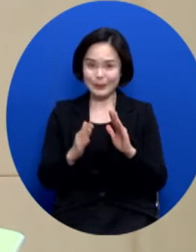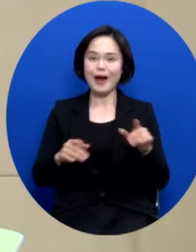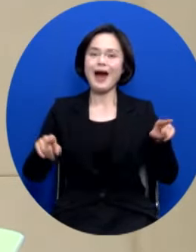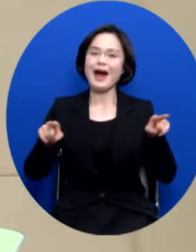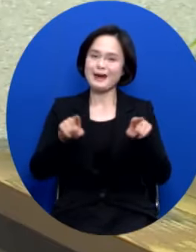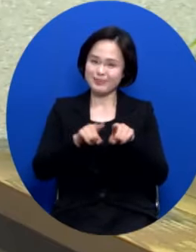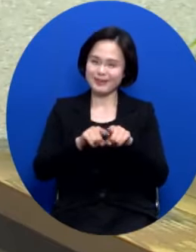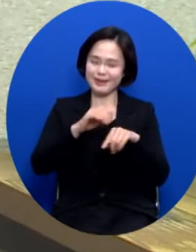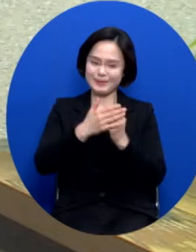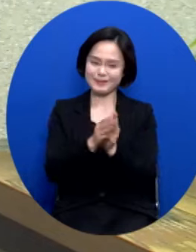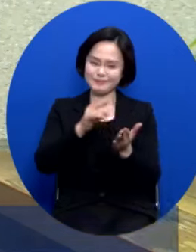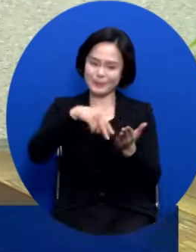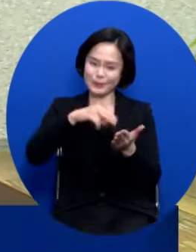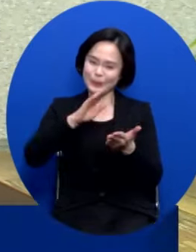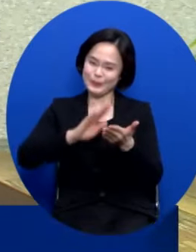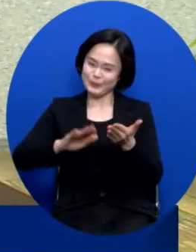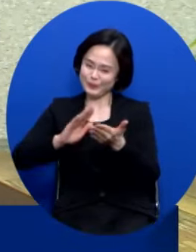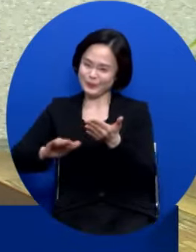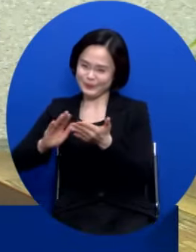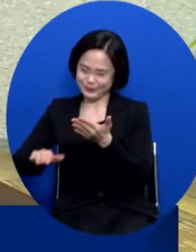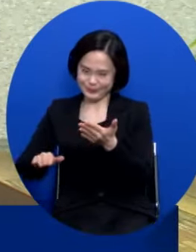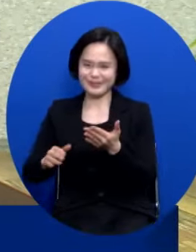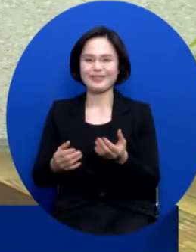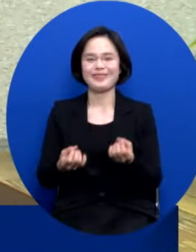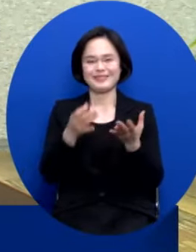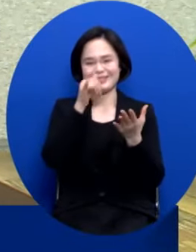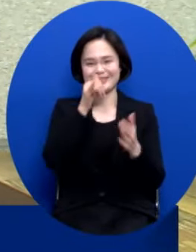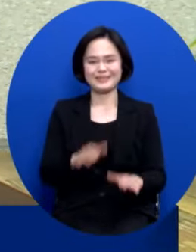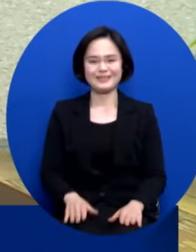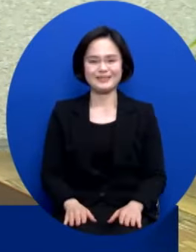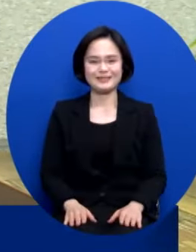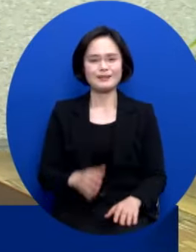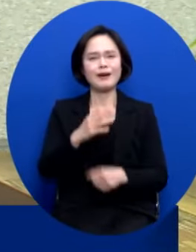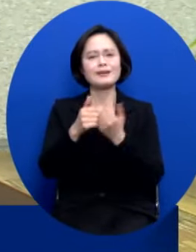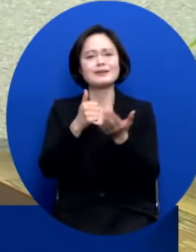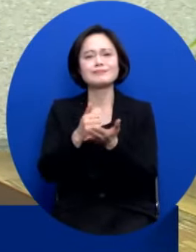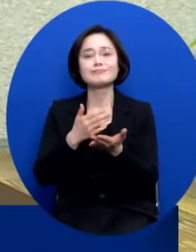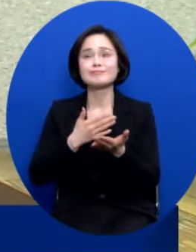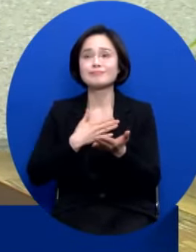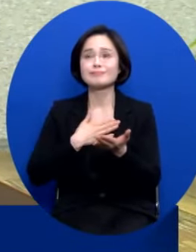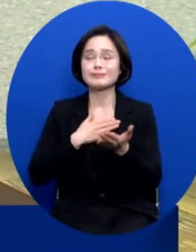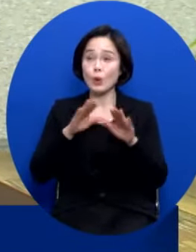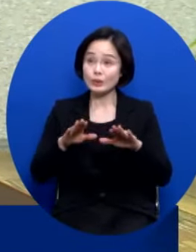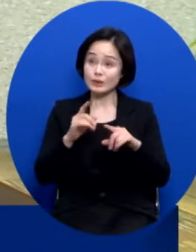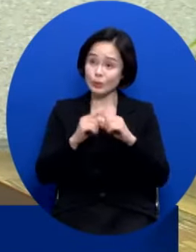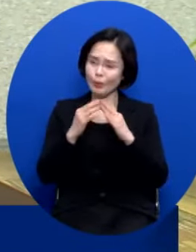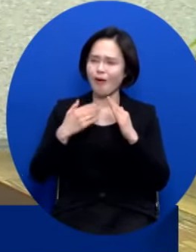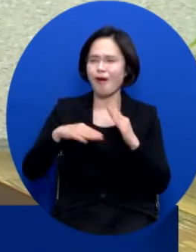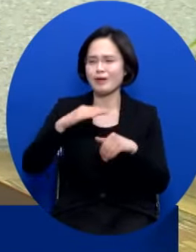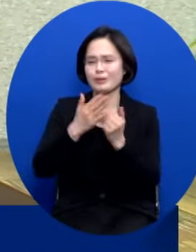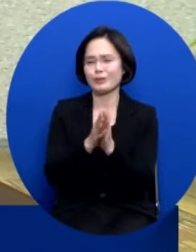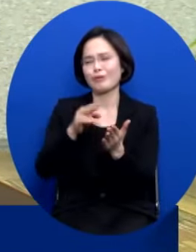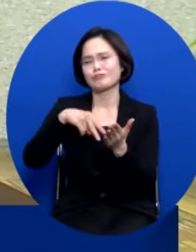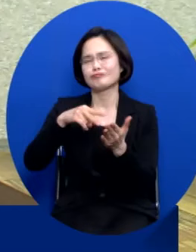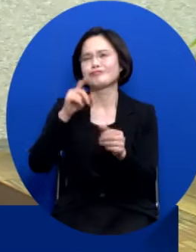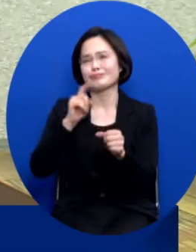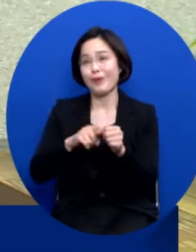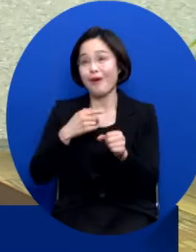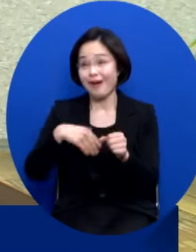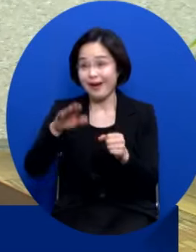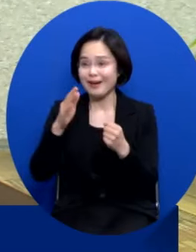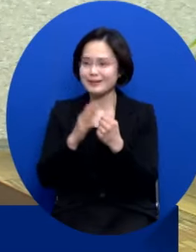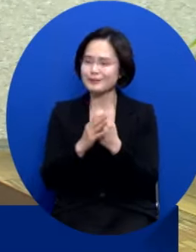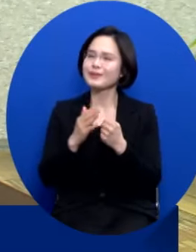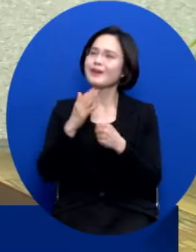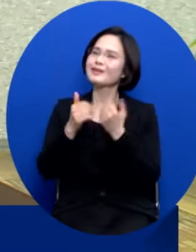통독성회. 하나님, 제가 오늘 성경 통독을 하러 갑니다. 그런데 제 목소리를